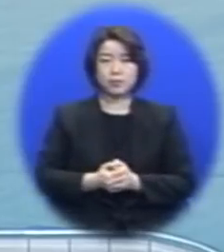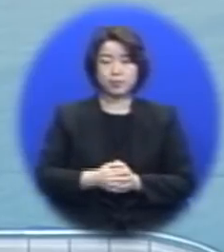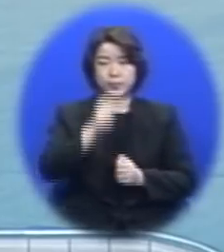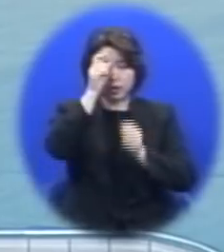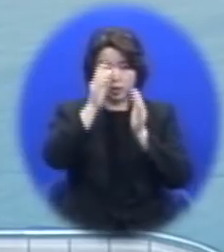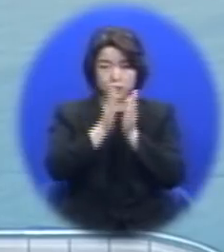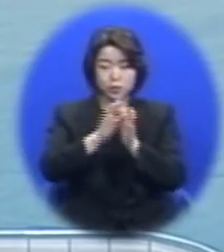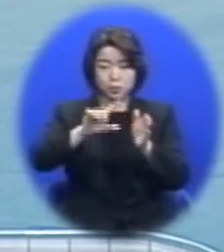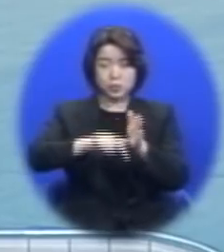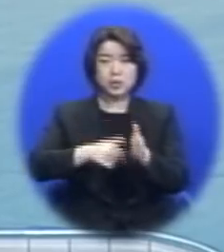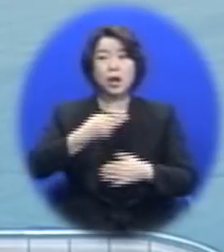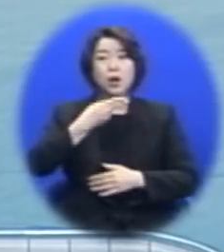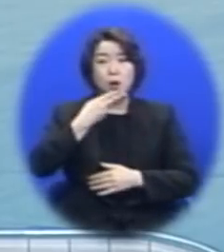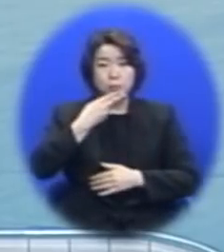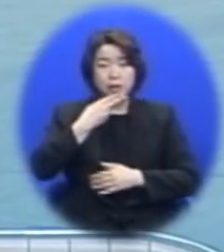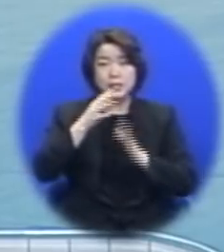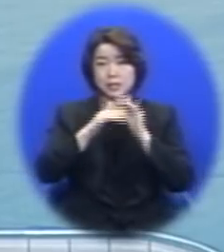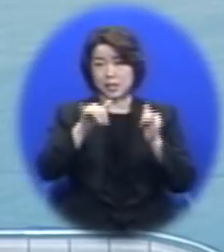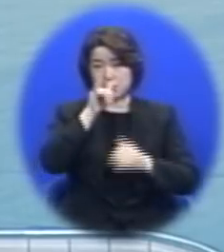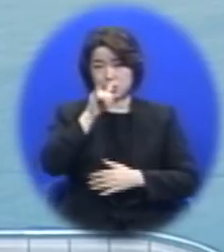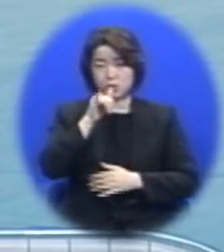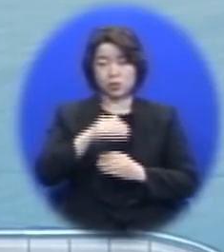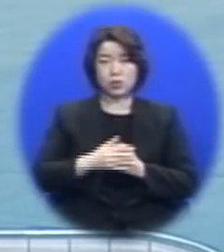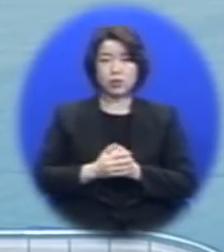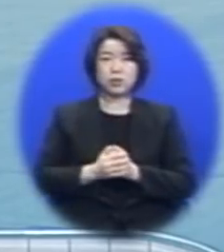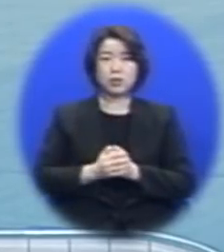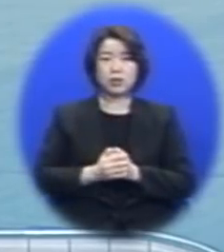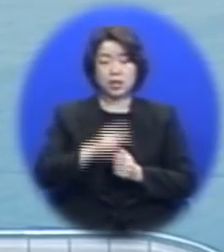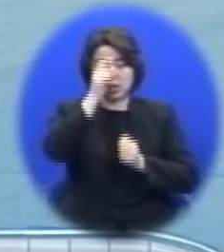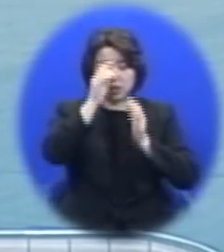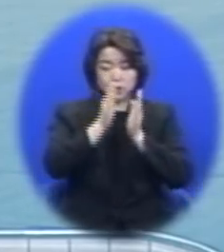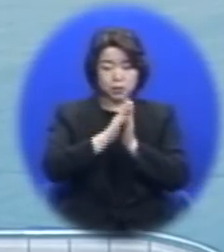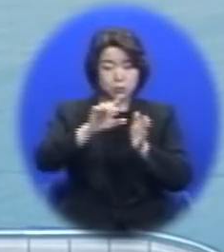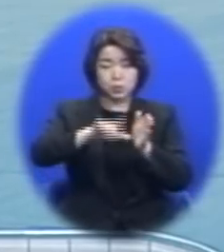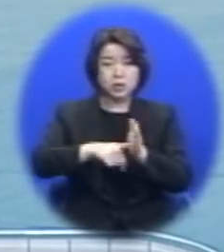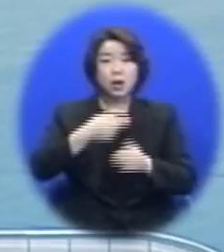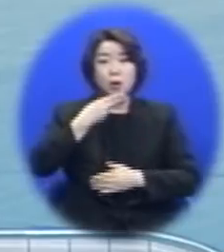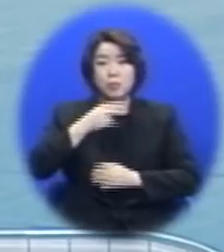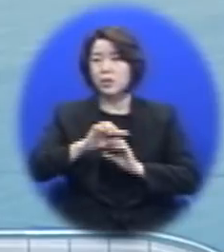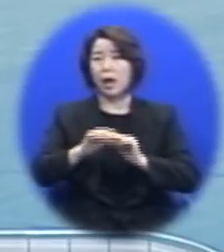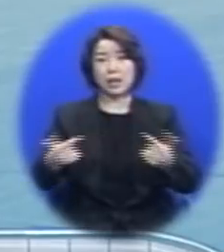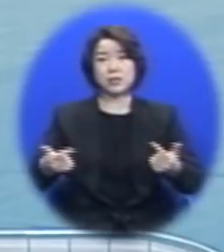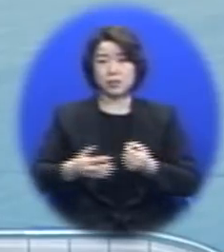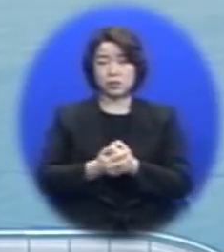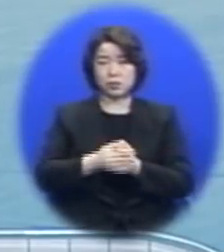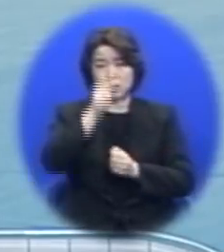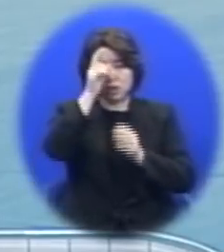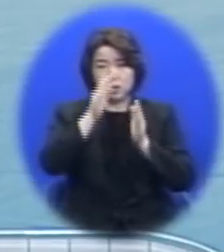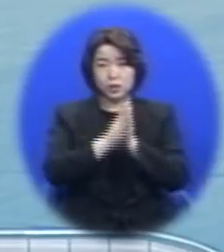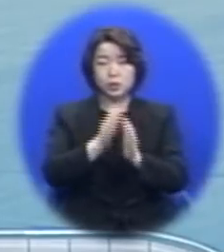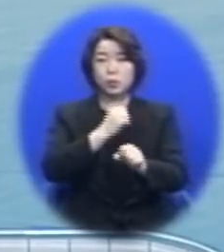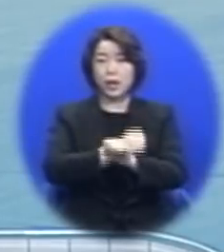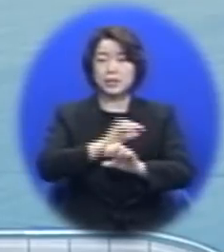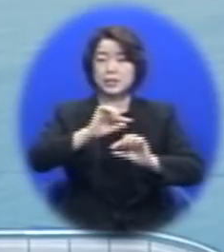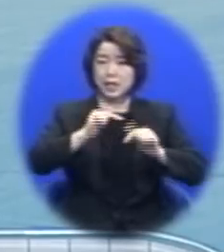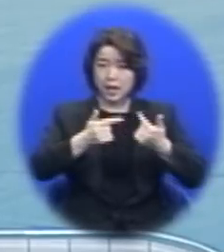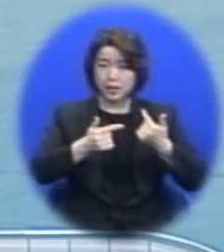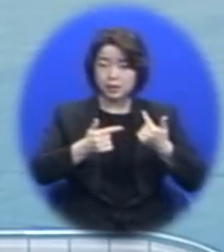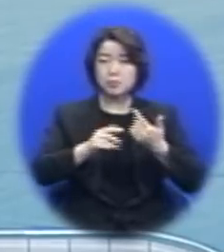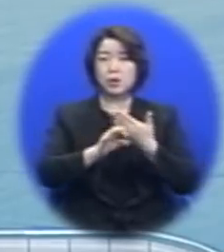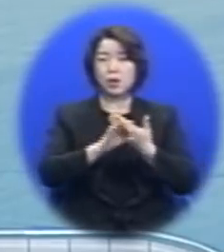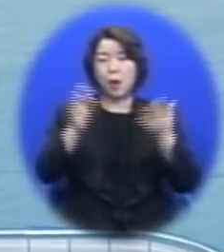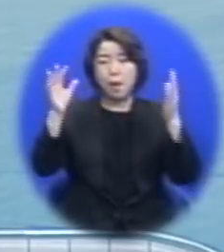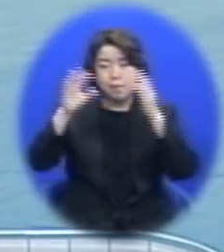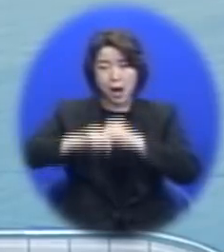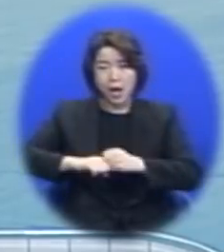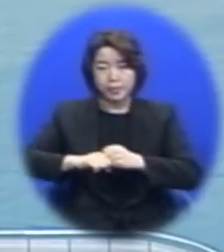기도할 시간이 없다는 분들이 있더라고요. 기도할 시간이 없는 게 아닙니다. 기도 안 하면 망한다고 아직도